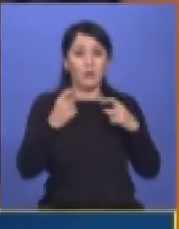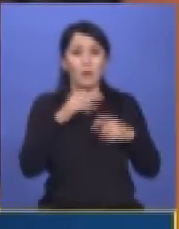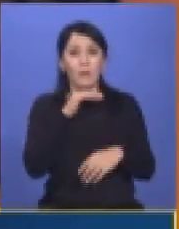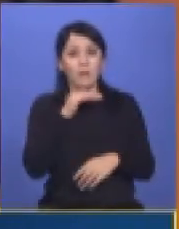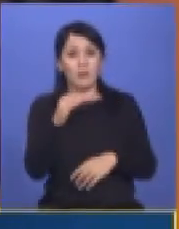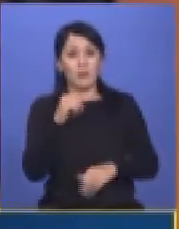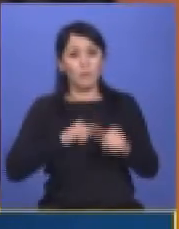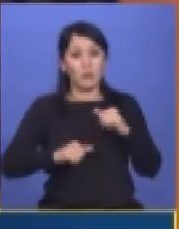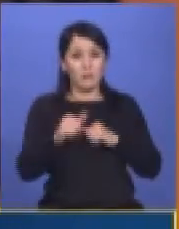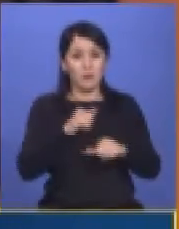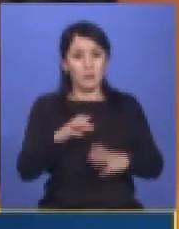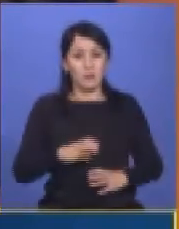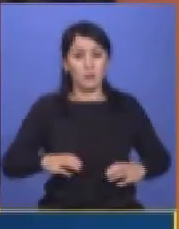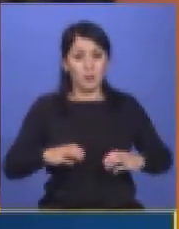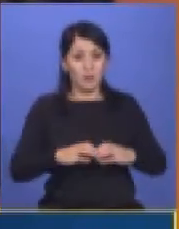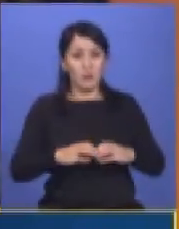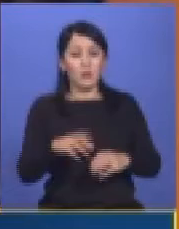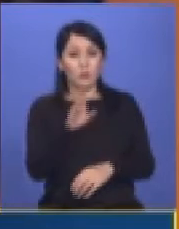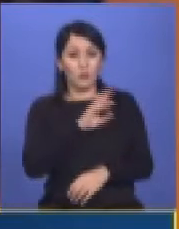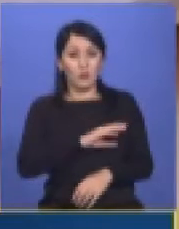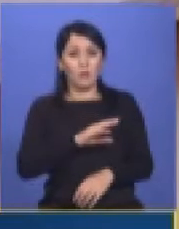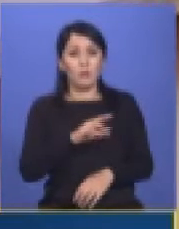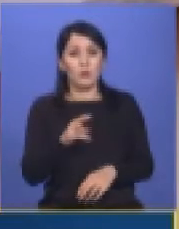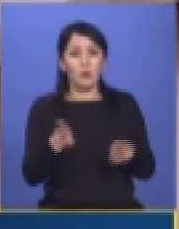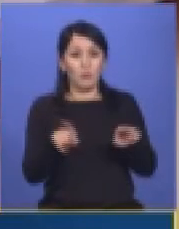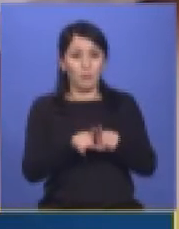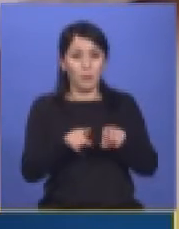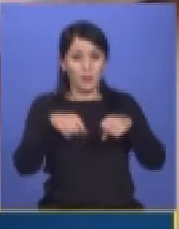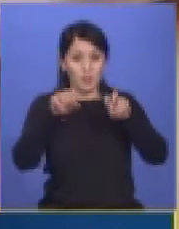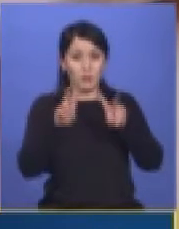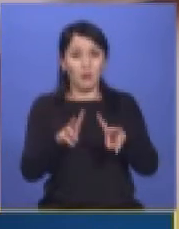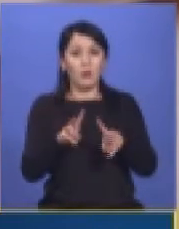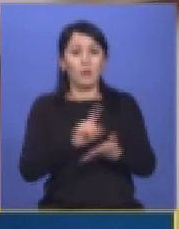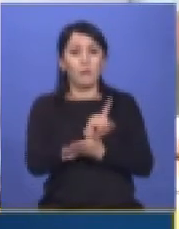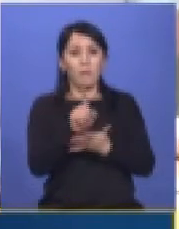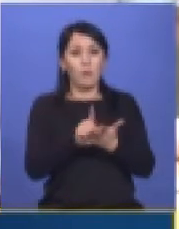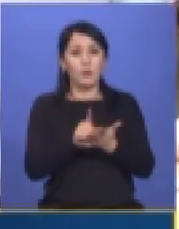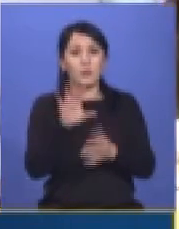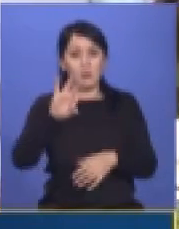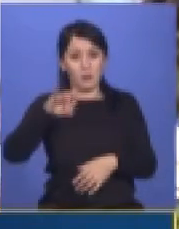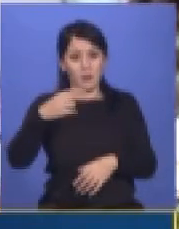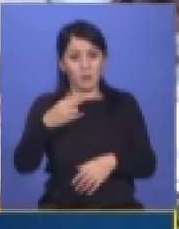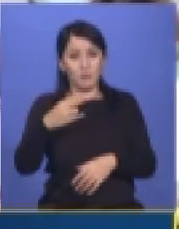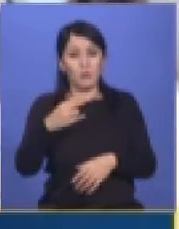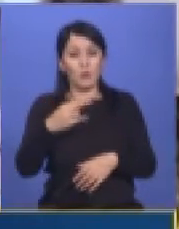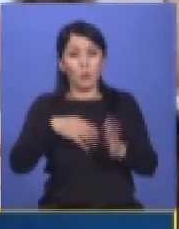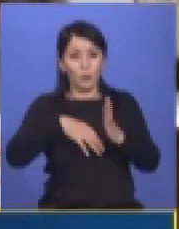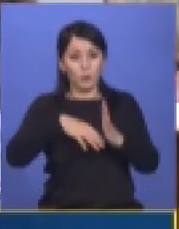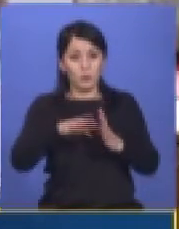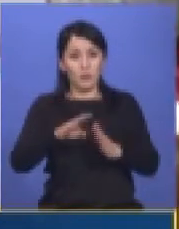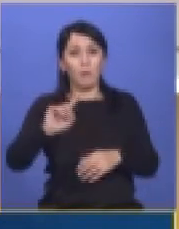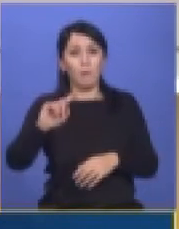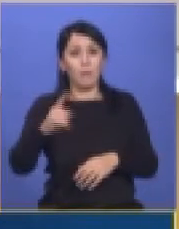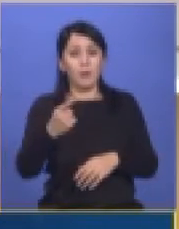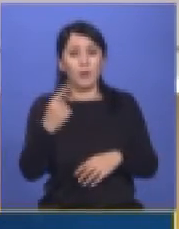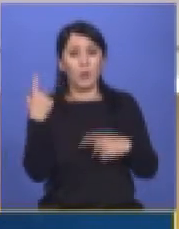студентов, профессорско-преподавательского состава и сотрудников вуза. Специалисты отслеживают вопросы социальной адаптации